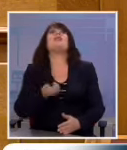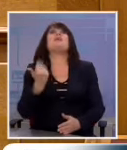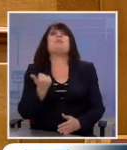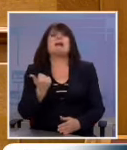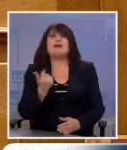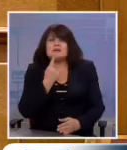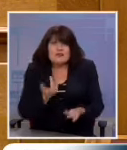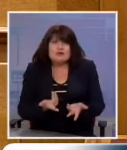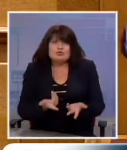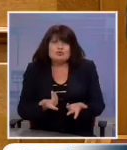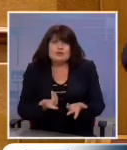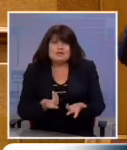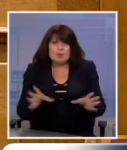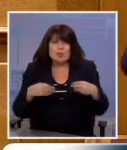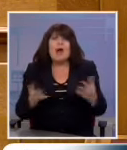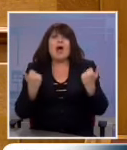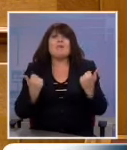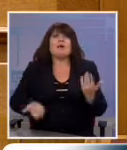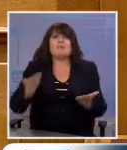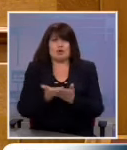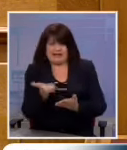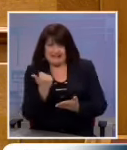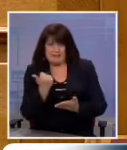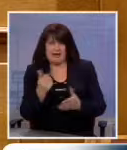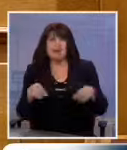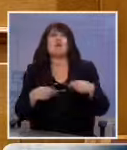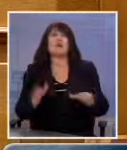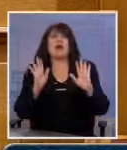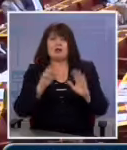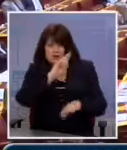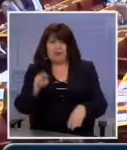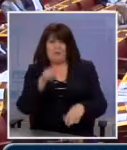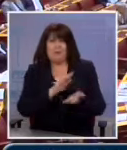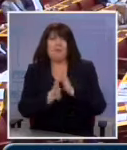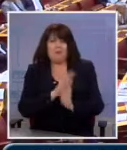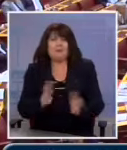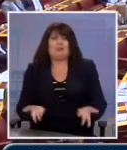θα πείτε? Απορρίπτουμε την πρόταση των δανειστών που δεν υπάρχει? Απορρίψτε την. Και λοιπόν,